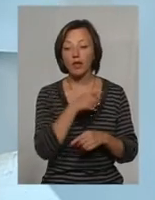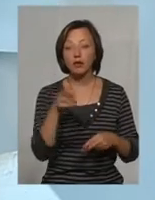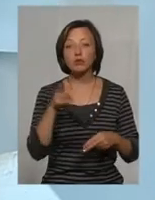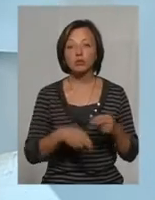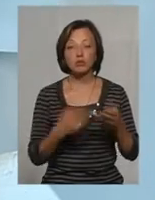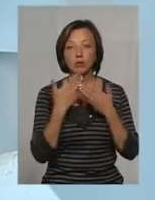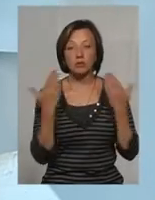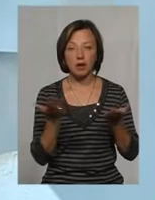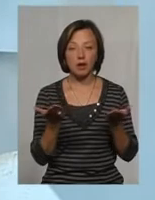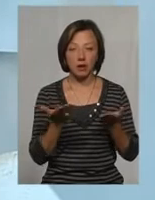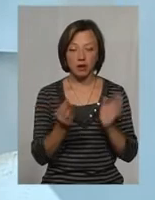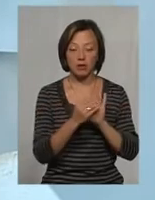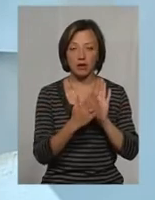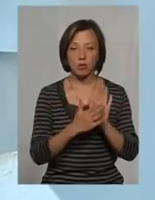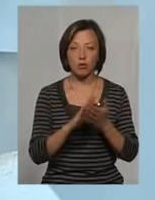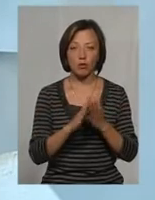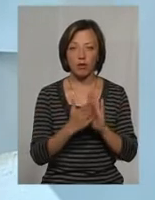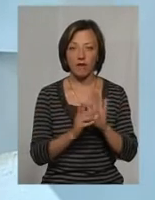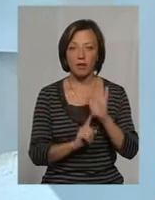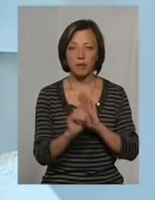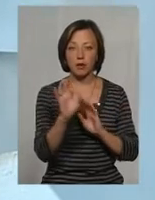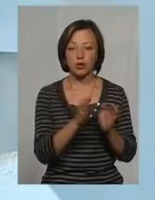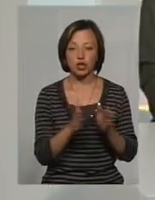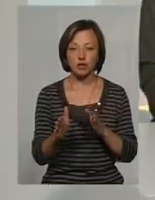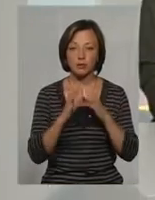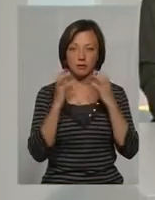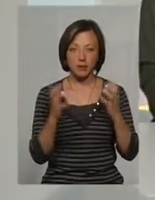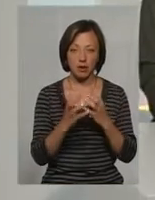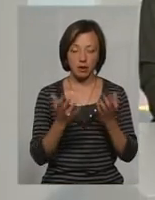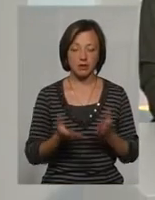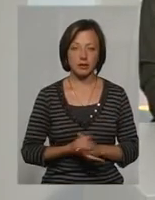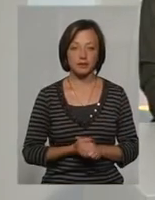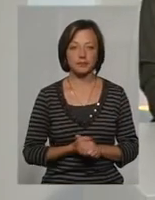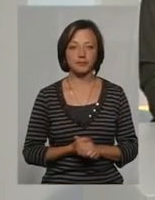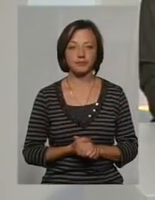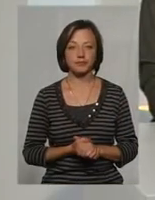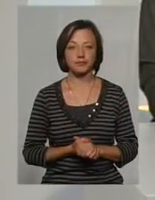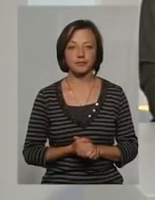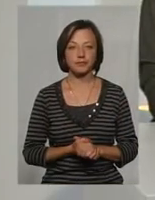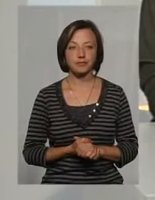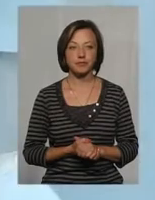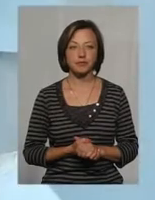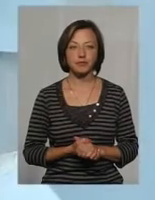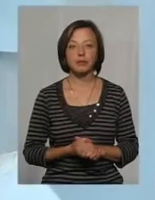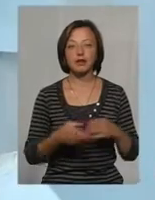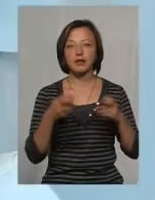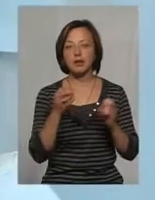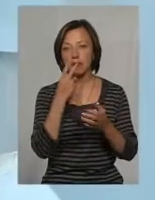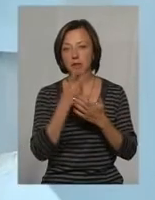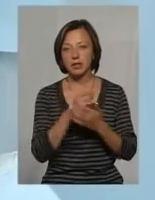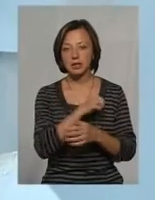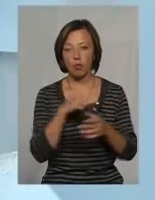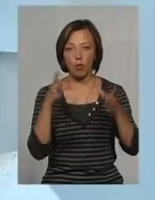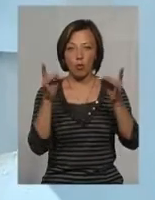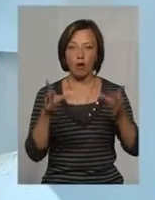де вказано і прописано чітко умови і температурні режими, за яких він має і зберігатися, і реалізовуватися, де ми бачимо саму